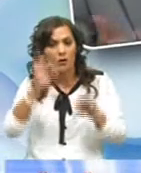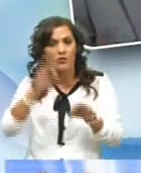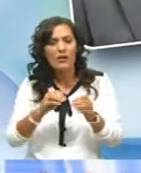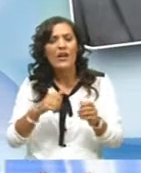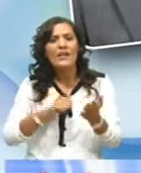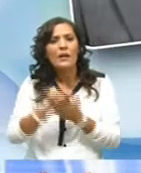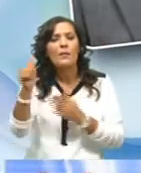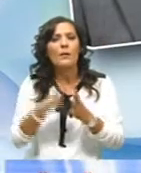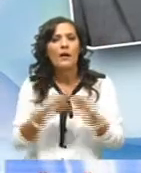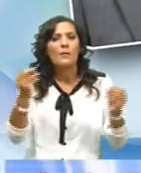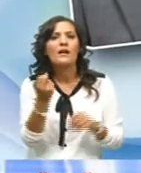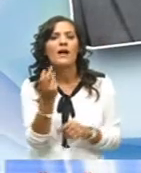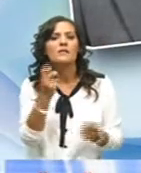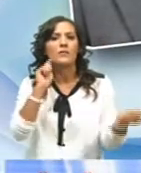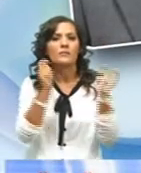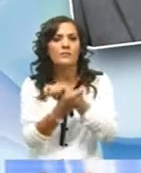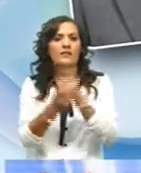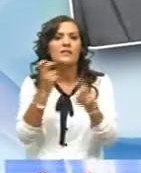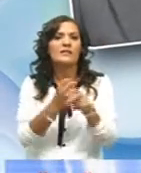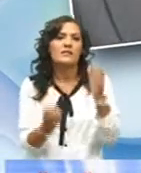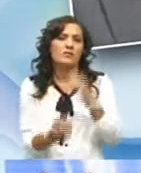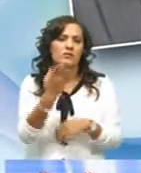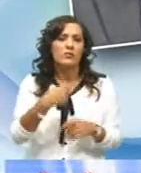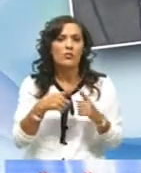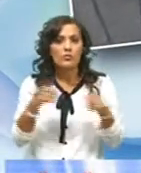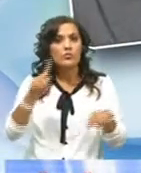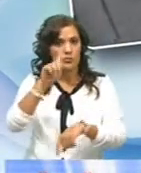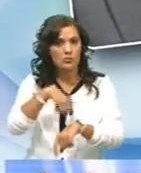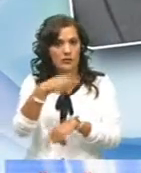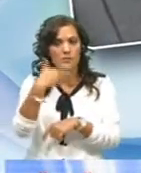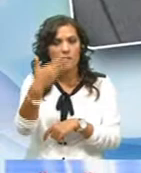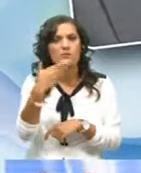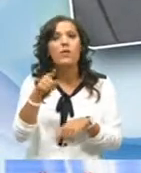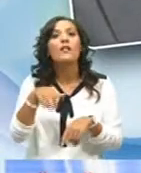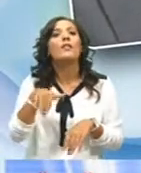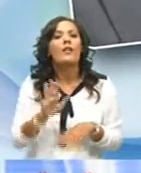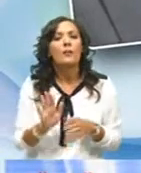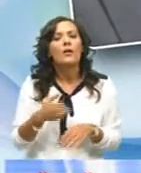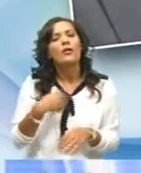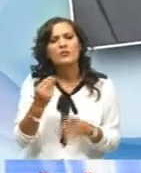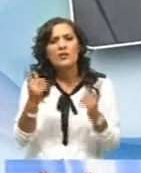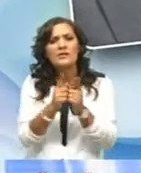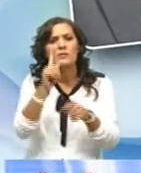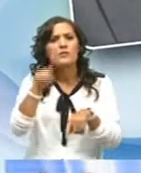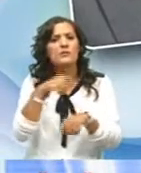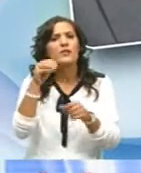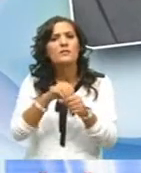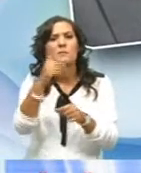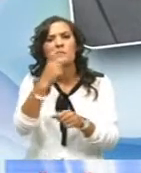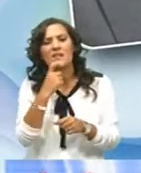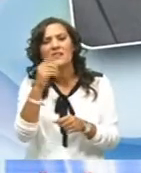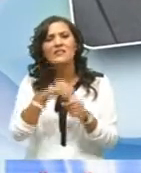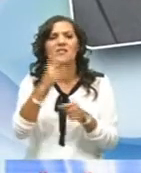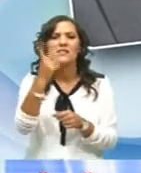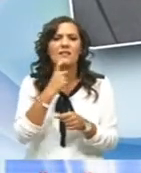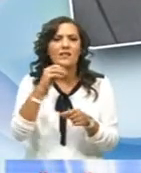kaybetmeleri ve kanserleşme leri riski ortaya çıktı uzun bir süreçten bahsediyoruz Aslında öyle değil mi yani öyle çok kısa bir süre içinde bir yıl